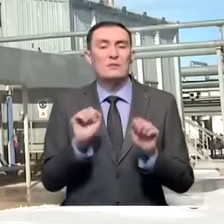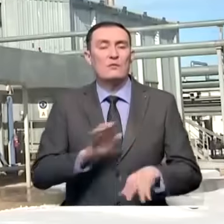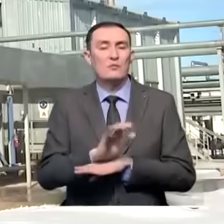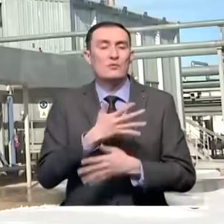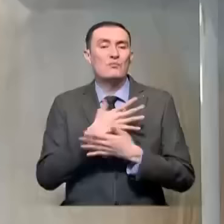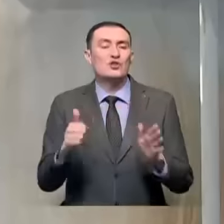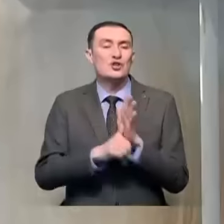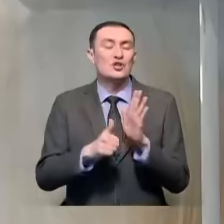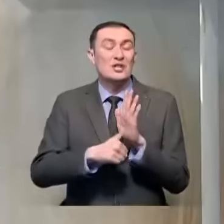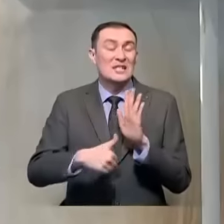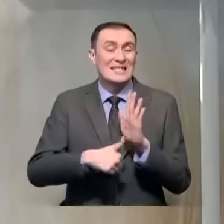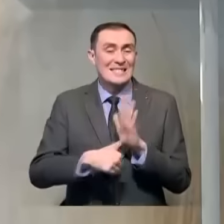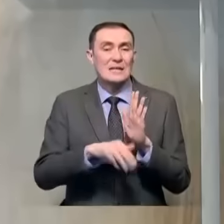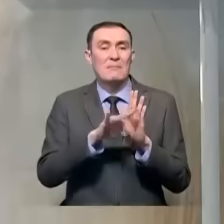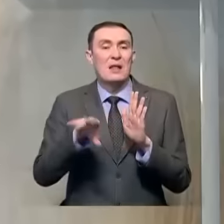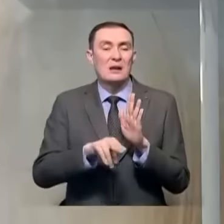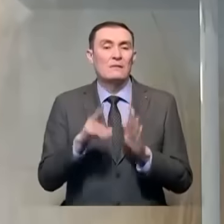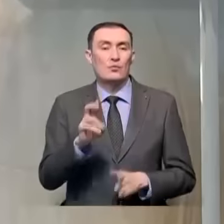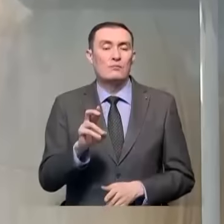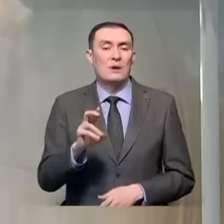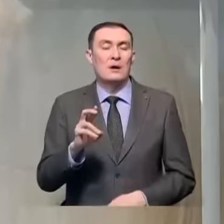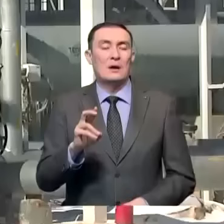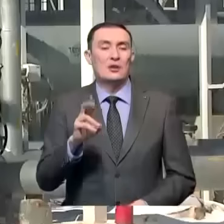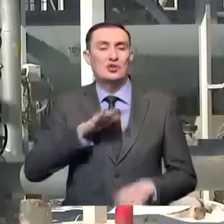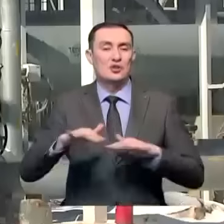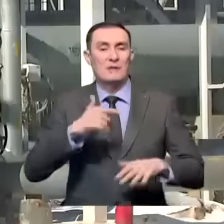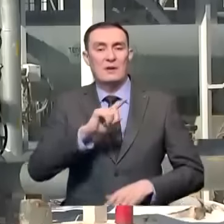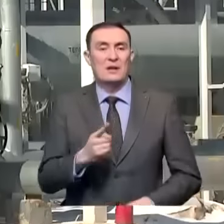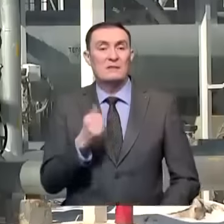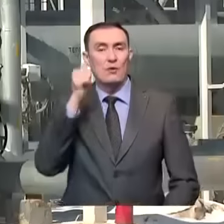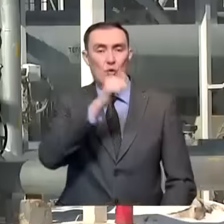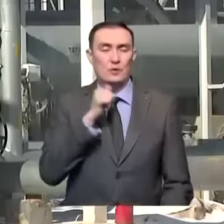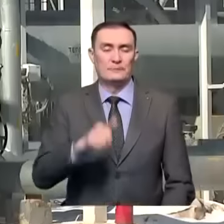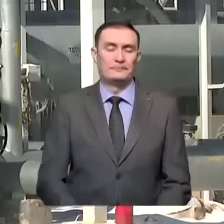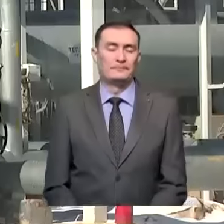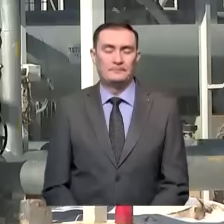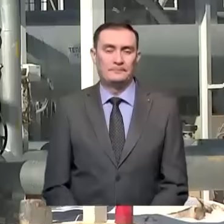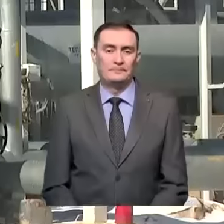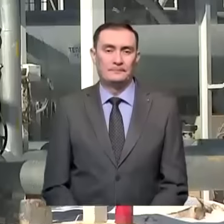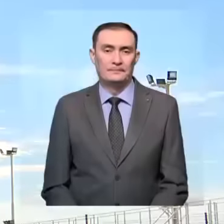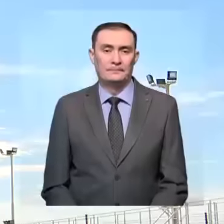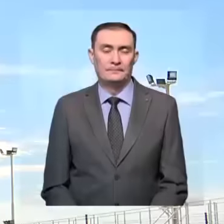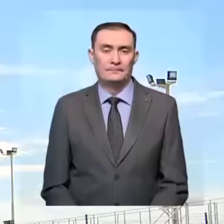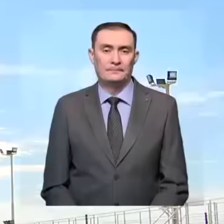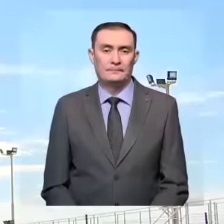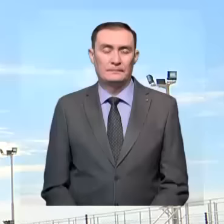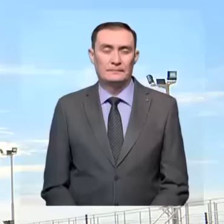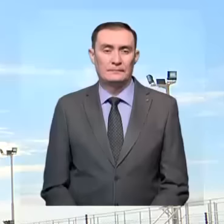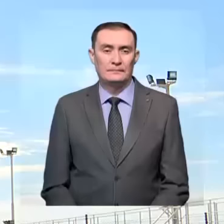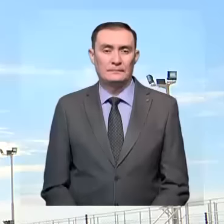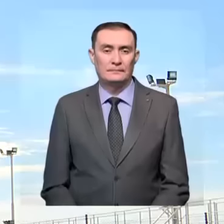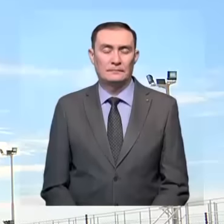производить больше 6 миллиардов кубометров газа в год. Райхан Тажибаева, Нуржан Музарапшин, Айтмухамед Байдулдаев, Кызылординская